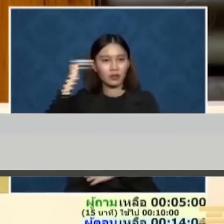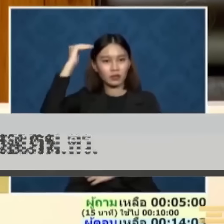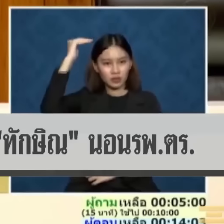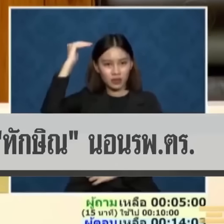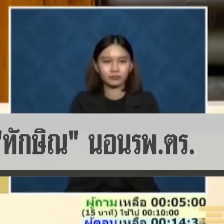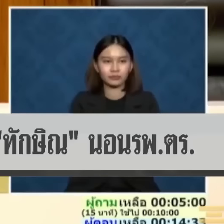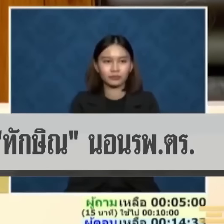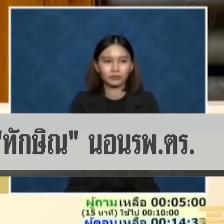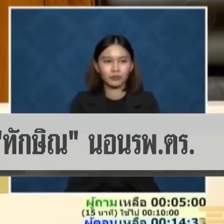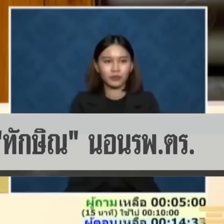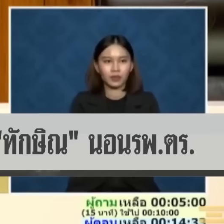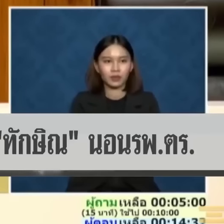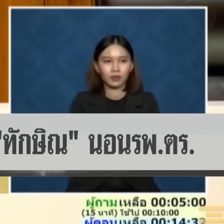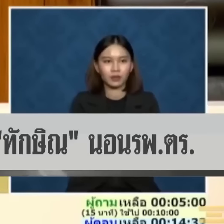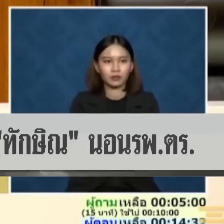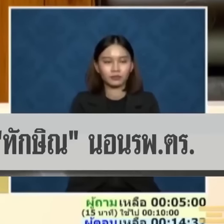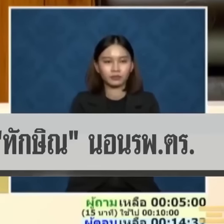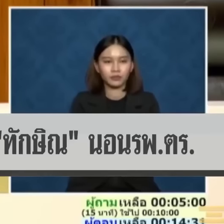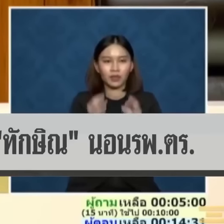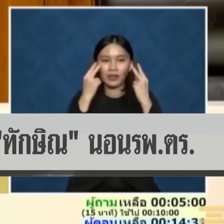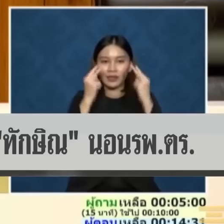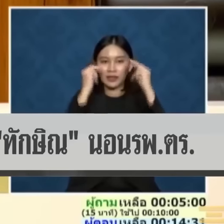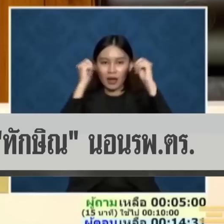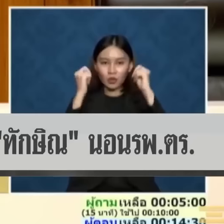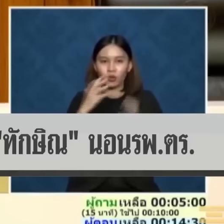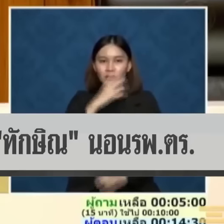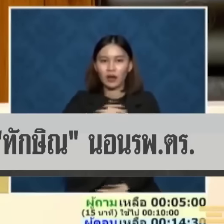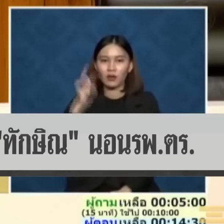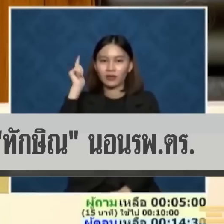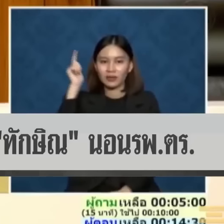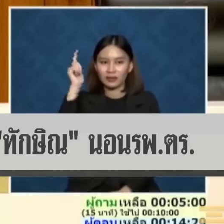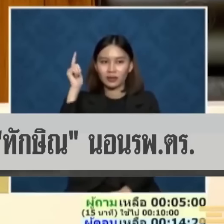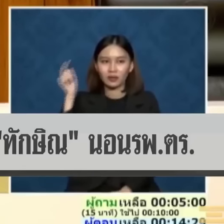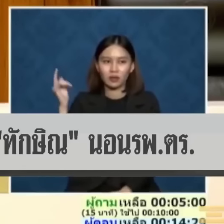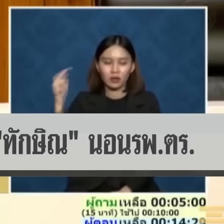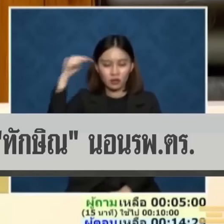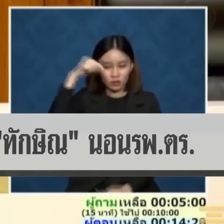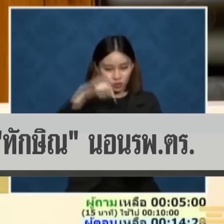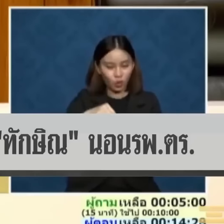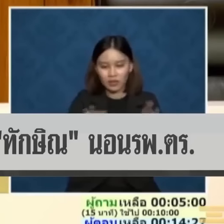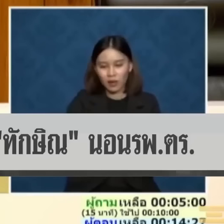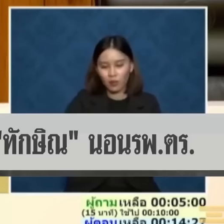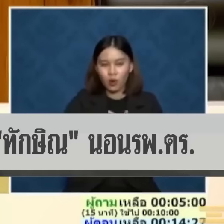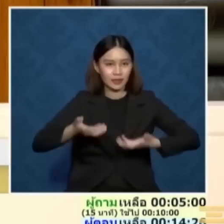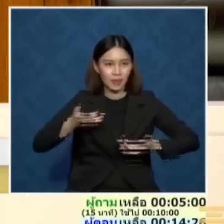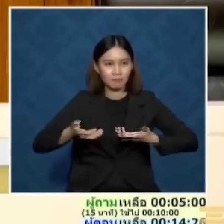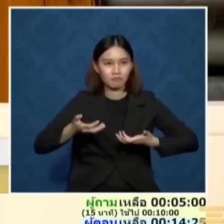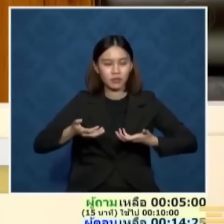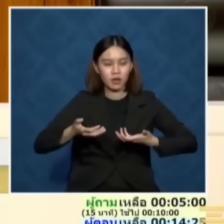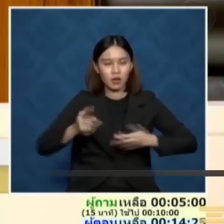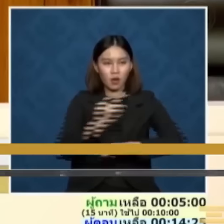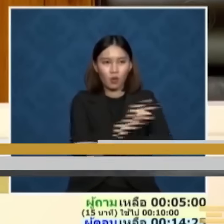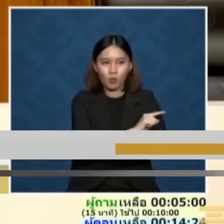จงฮะ ท่านอดีตนายกทักษิณท่านเดินทางเข้ามาสู่กระบวนการยุติธรรมเมื่อวัน